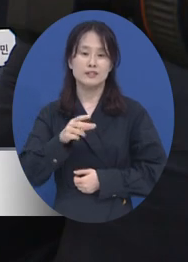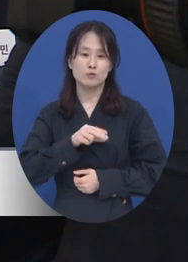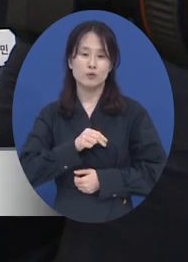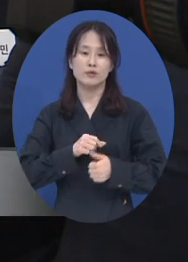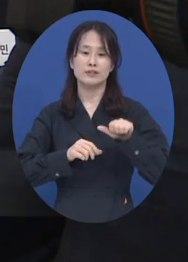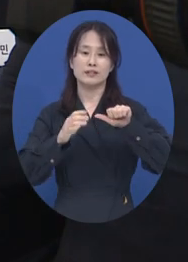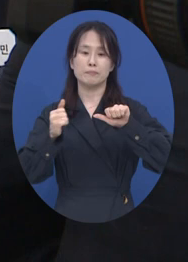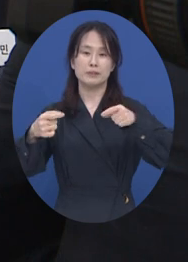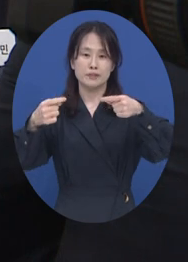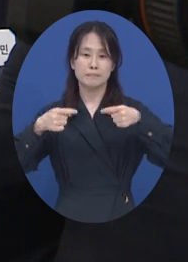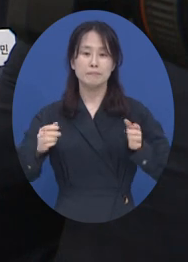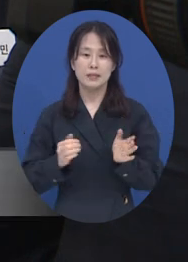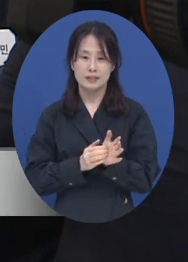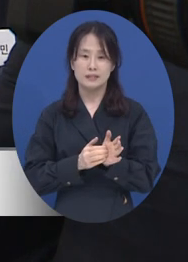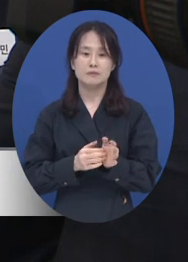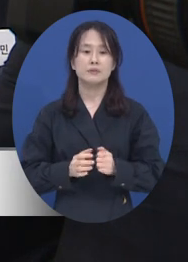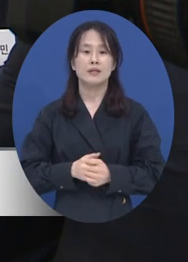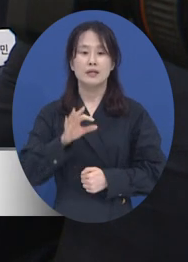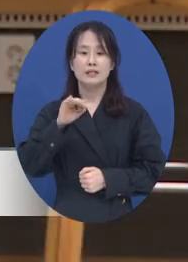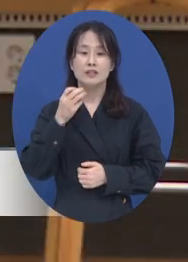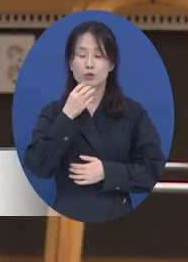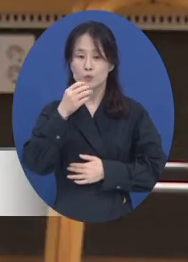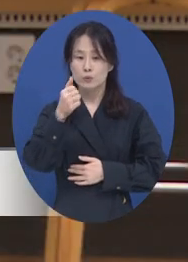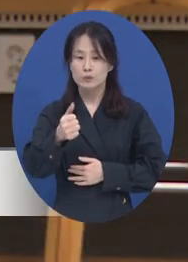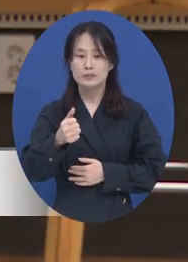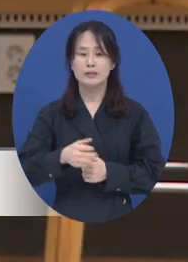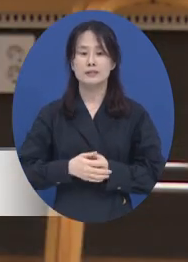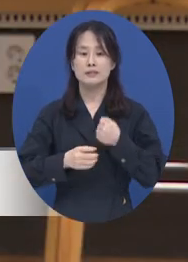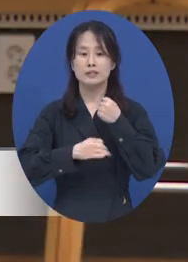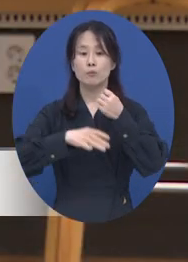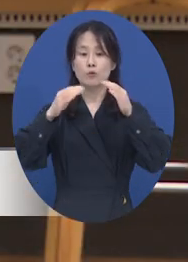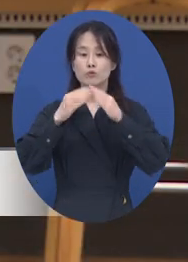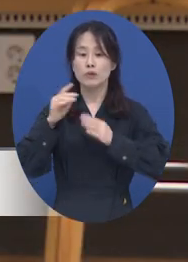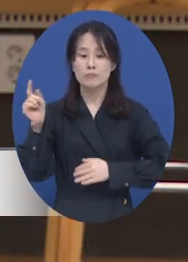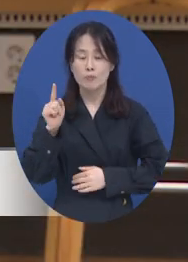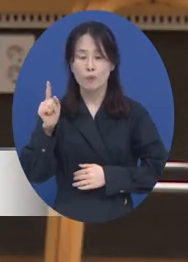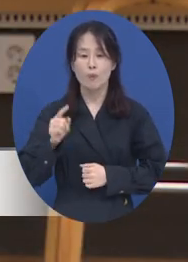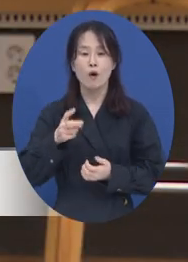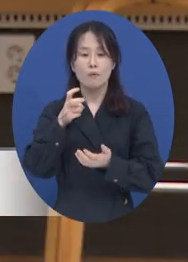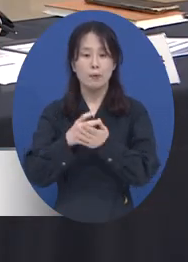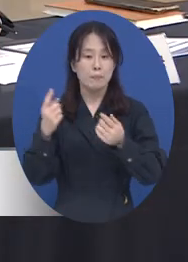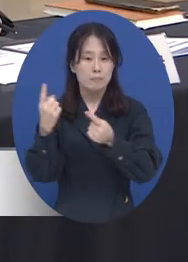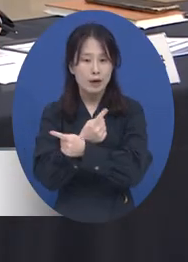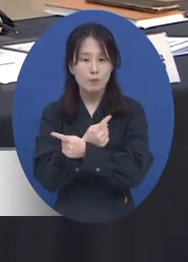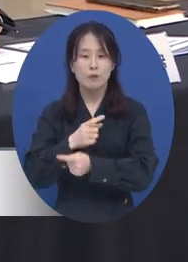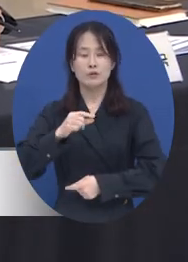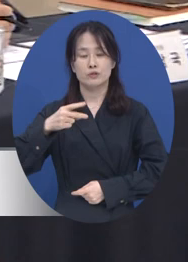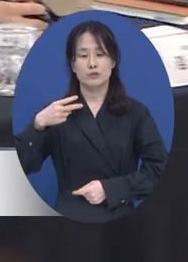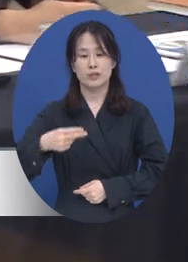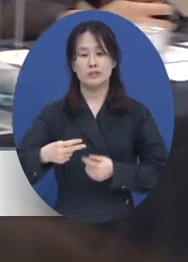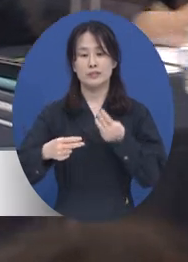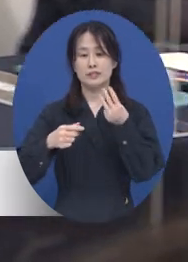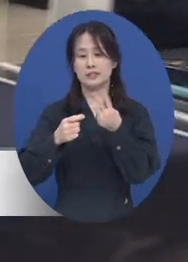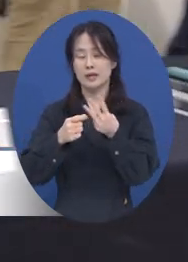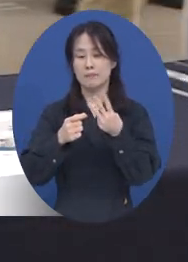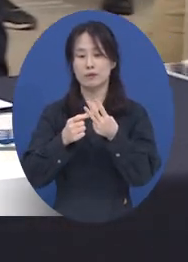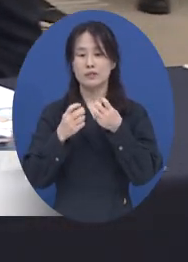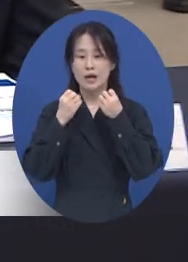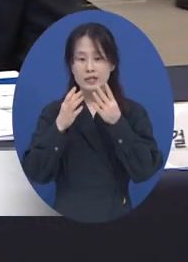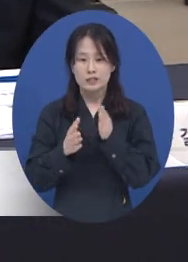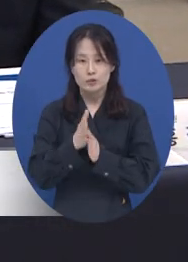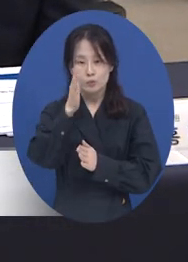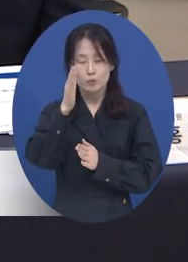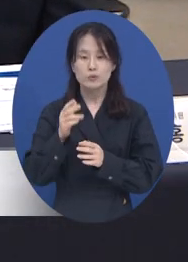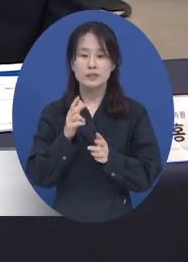5명이 함께했습니다. 이재명 경기도지사는 기본주택은 제도 개선과 GH 3기 신도시, 사업 지분 확대